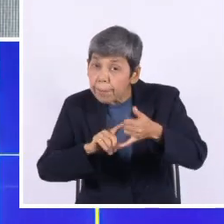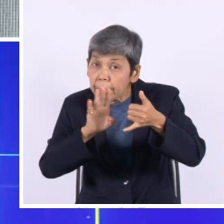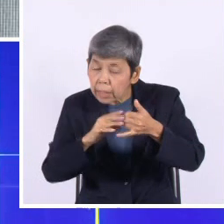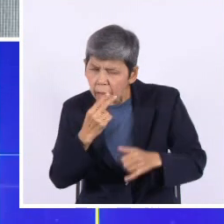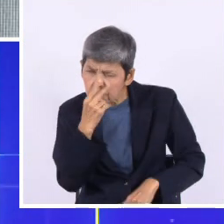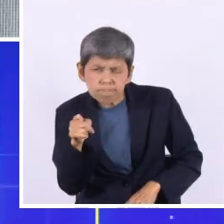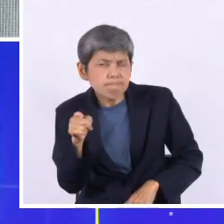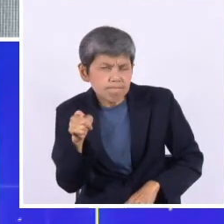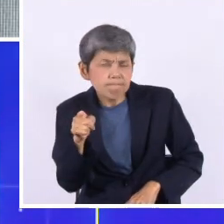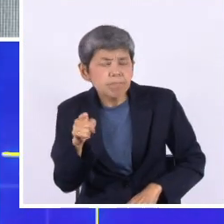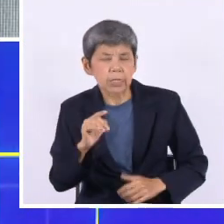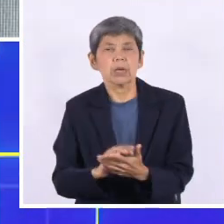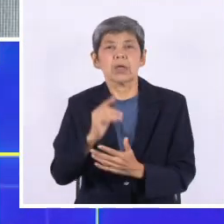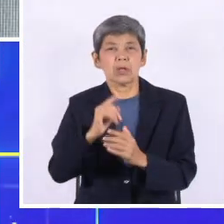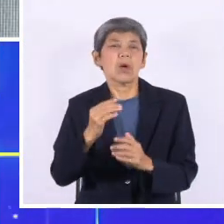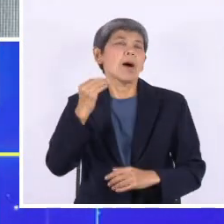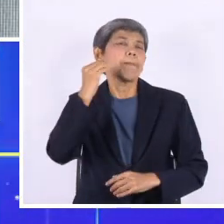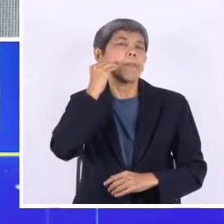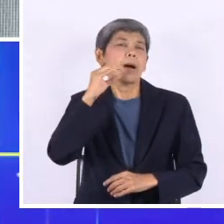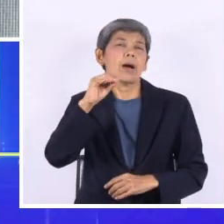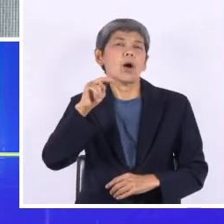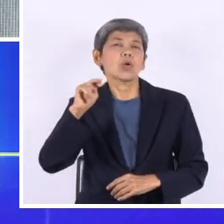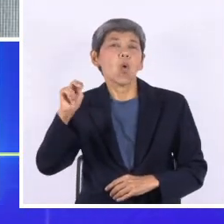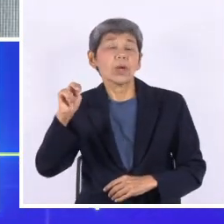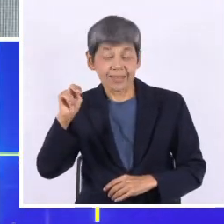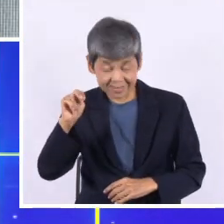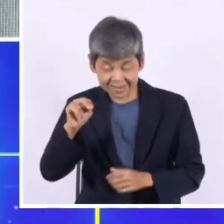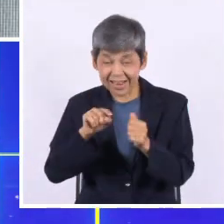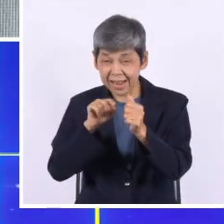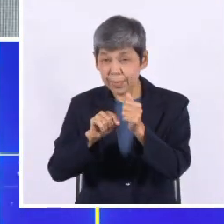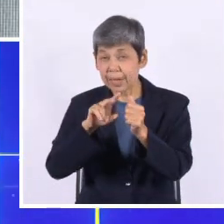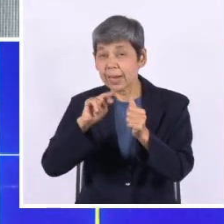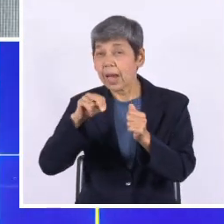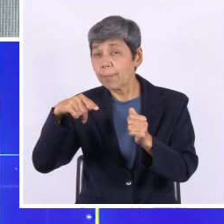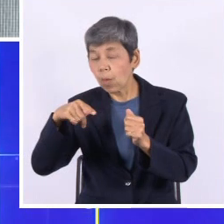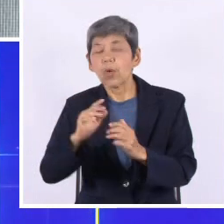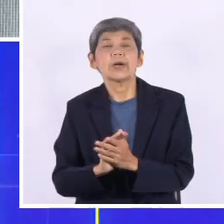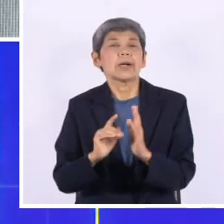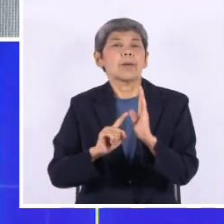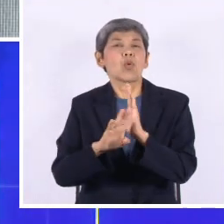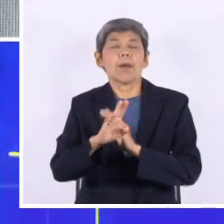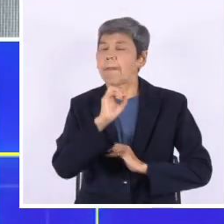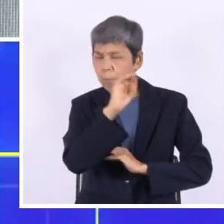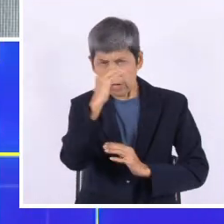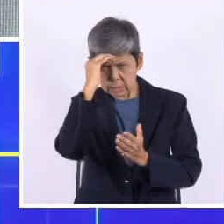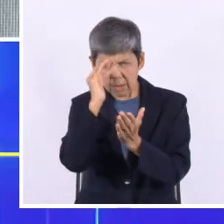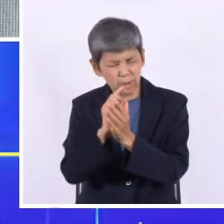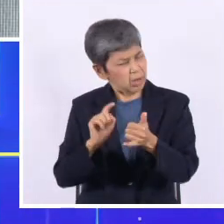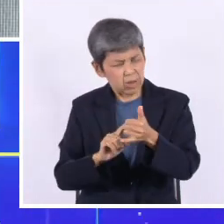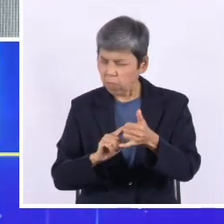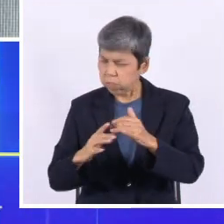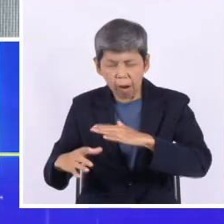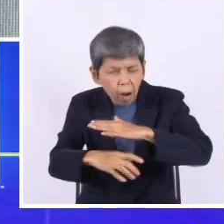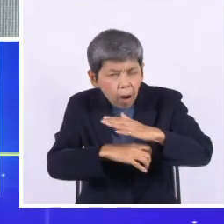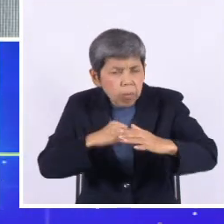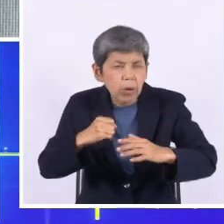ล้ายๆแบบนี้นะในพื้นที่บ้านโนนตะคล้อตำบลบ้านคูอำเภอนาโพจังหวัดบุรีรัมย์แจ้งตำรวจเขาไปหน่อยดูสิคะเป็นมิจฉาชี